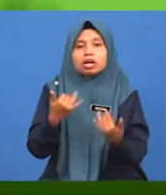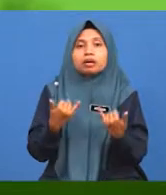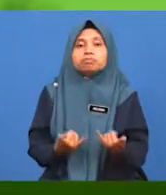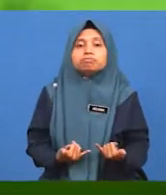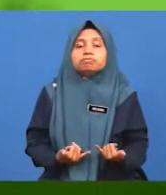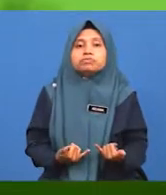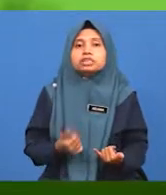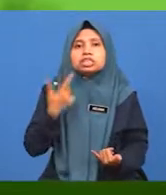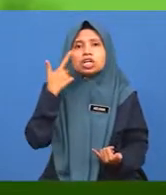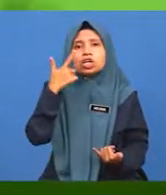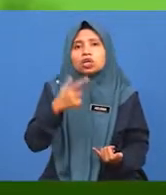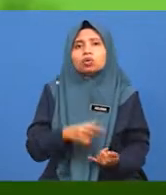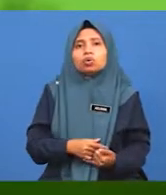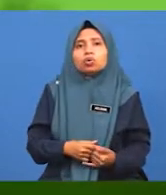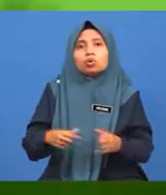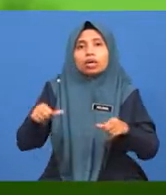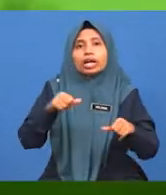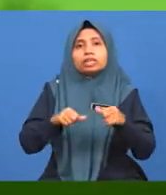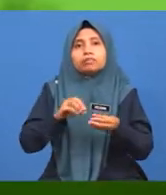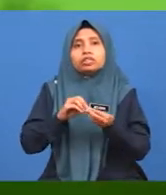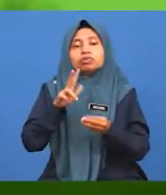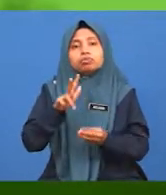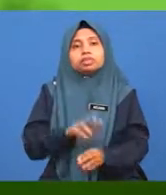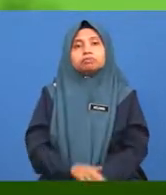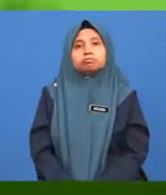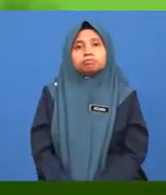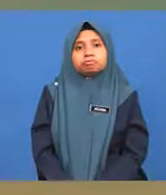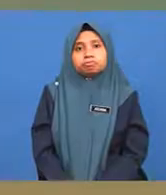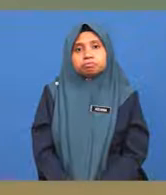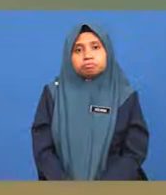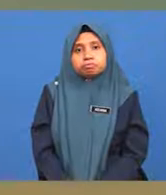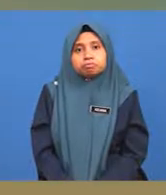Sekarang, lihat pula aktiviti ketiga.